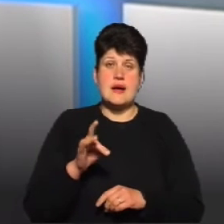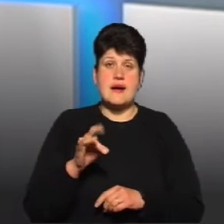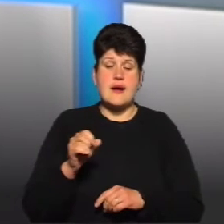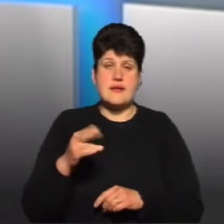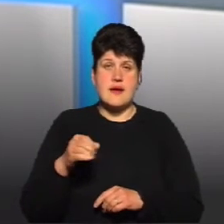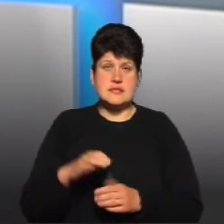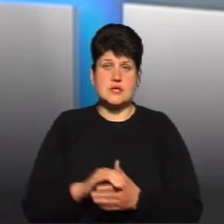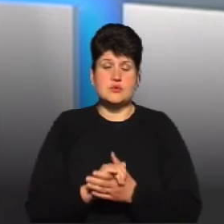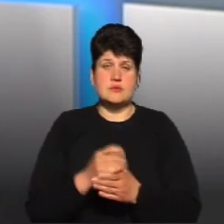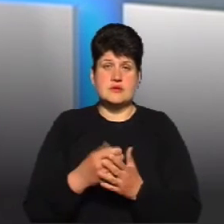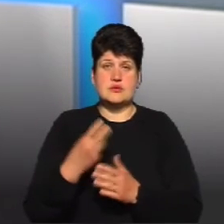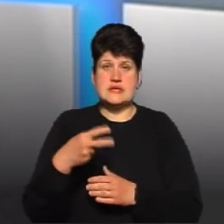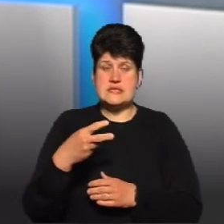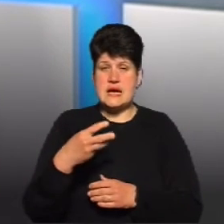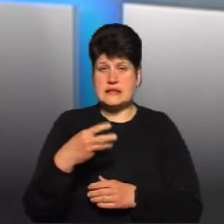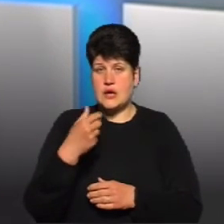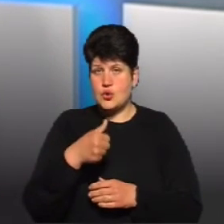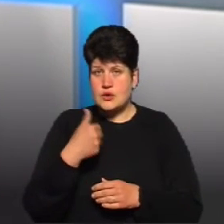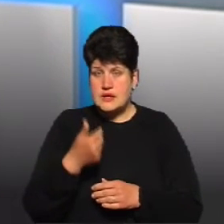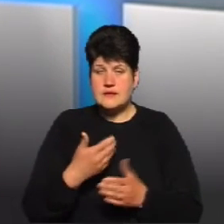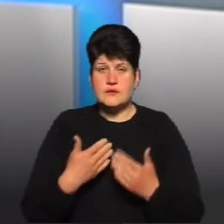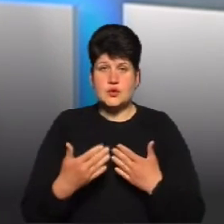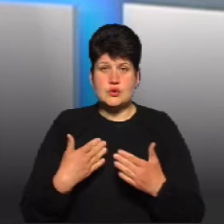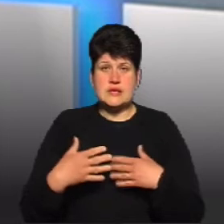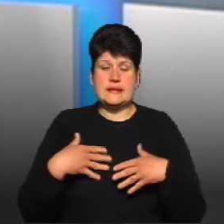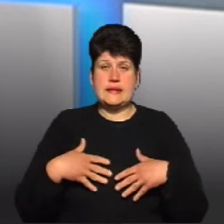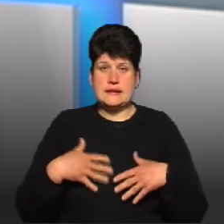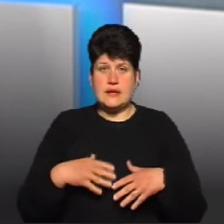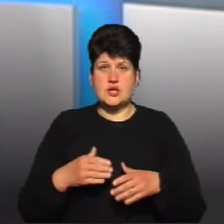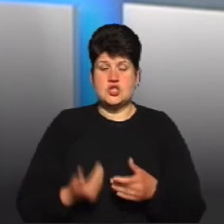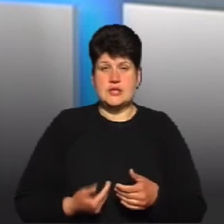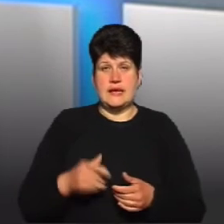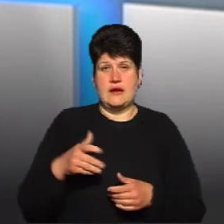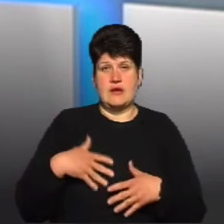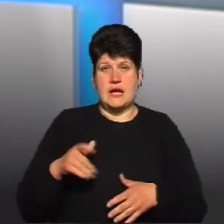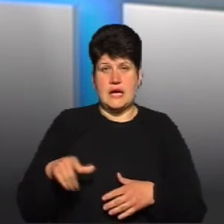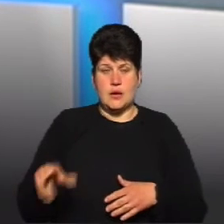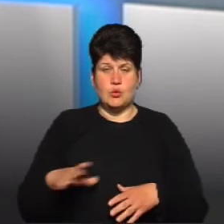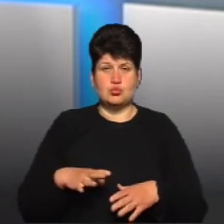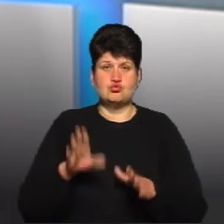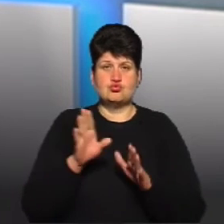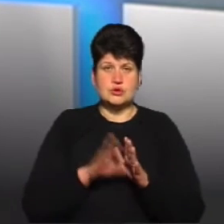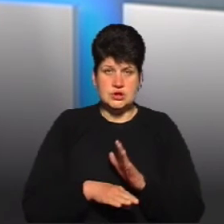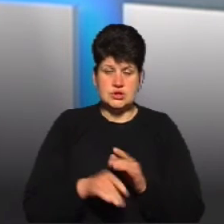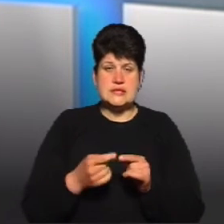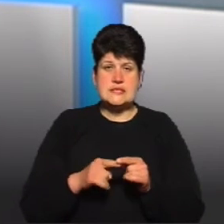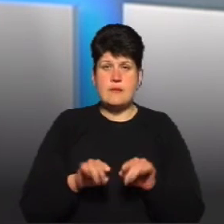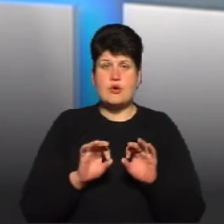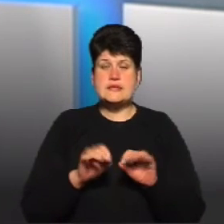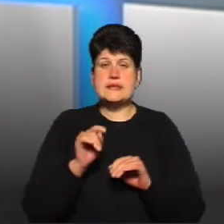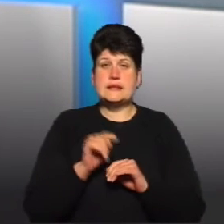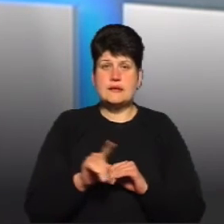років ставлення до кримських татар і, зокрема, жителів Криму було зовсім інше. Різко погіршило. Так. Це пояснюється тим, що вже